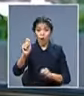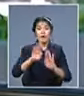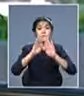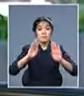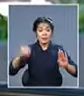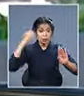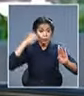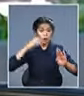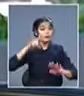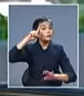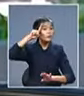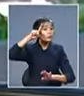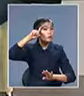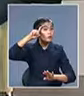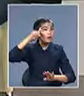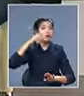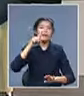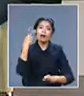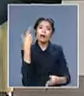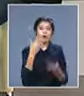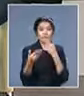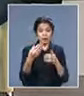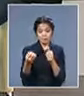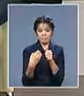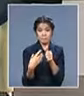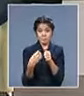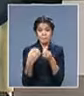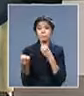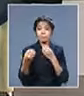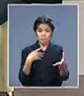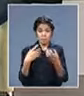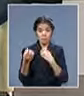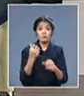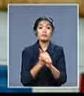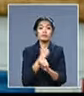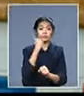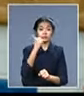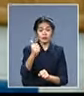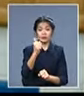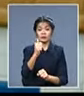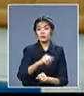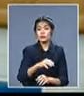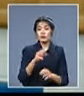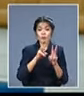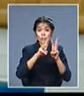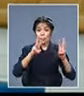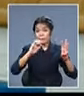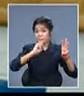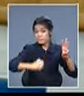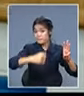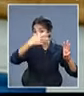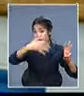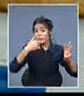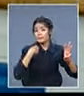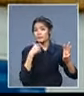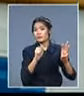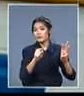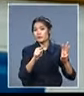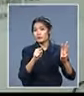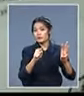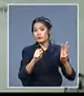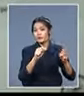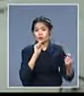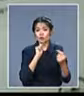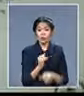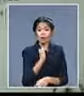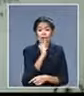ทุกวันเสาร ์ให้คนสามารถเข้าไปแสดงความคิดเห็นได้ใช่ไหมคะ ครับและขณะเดียวกันเราก็มีเปิดเว็บไว้นะครับก็คือ ICT Law